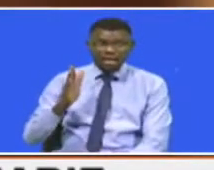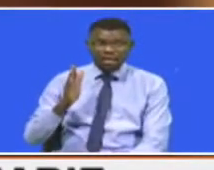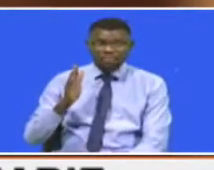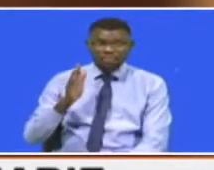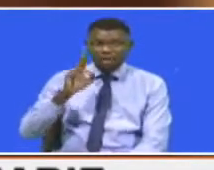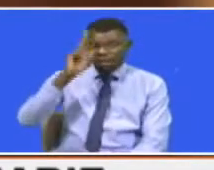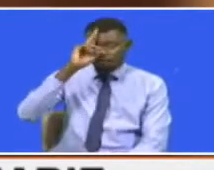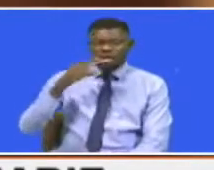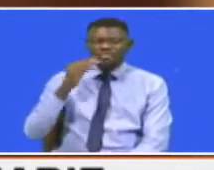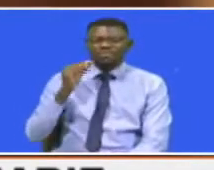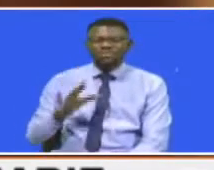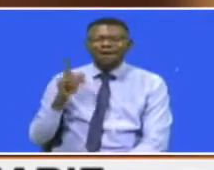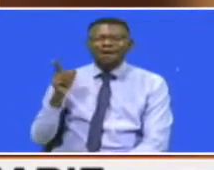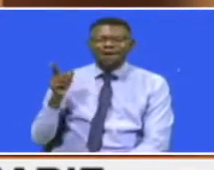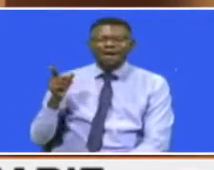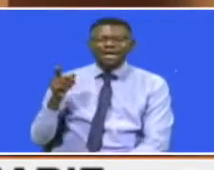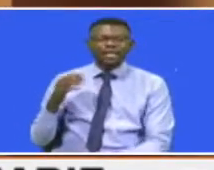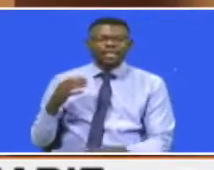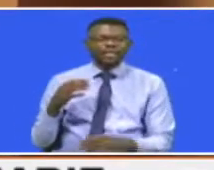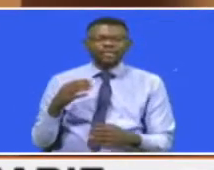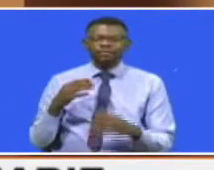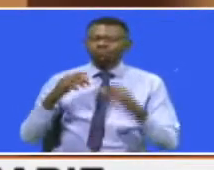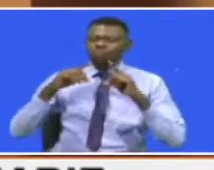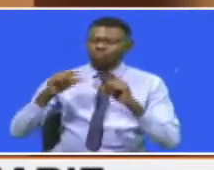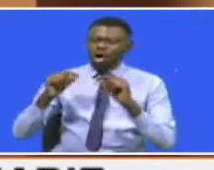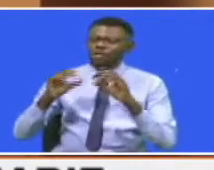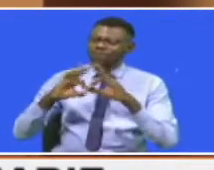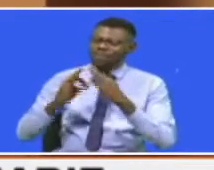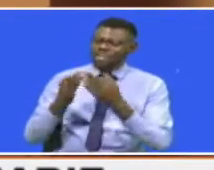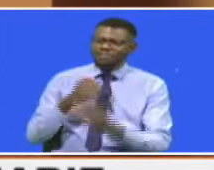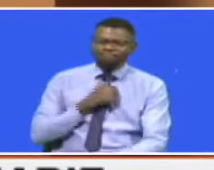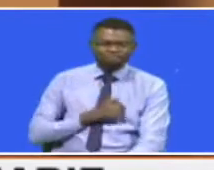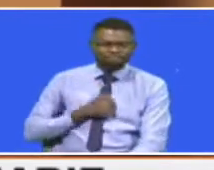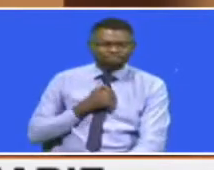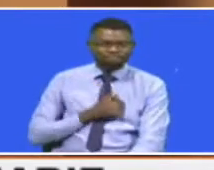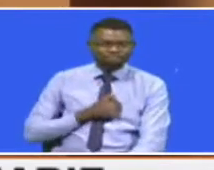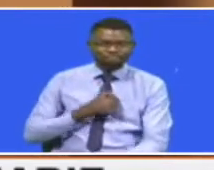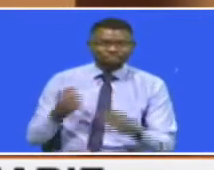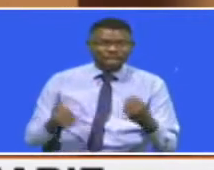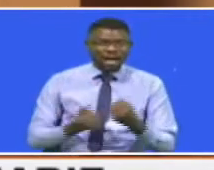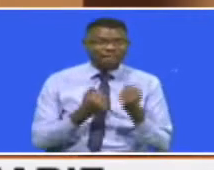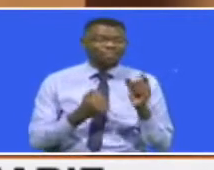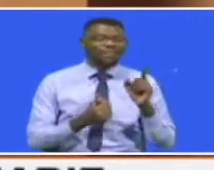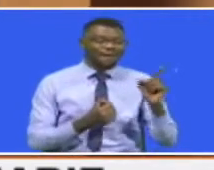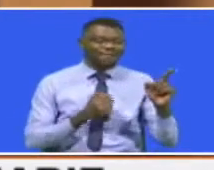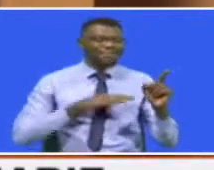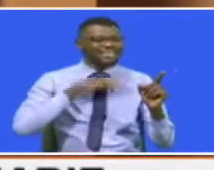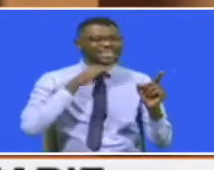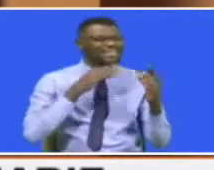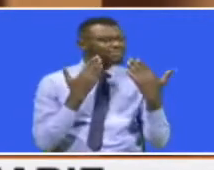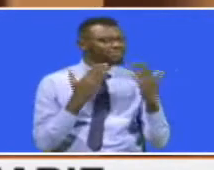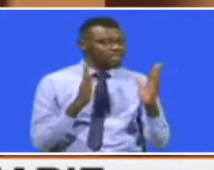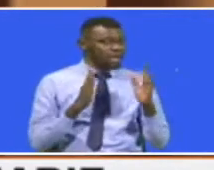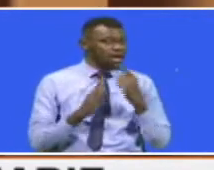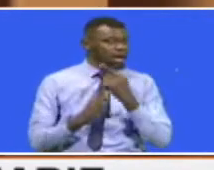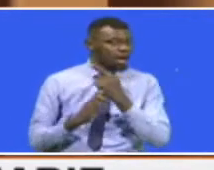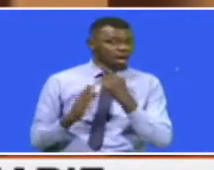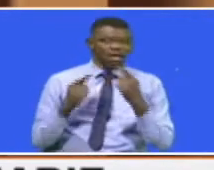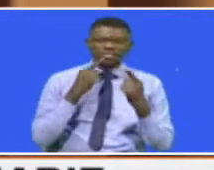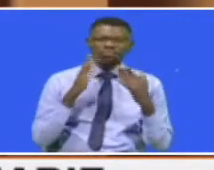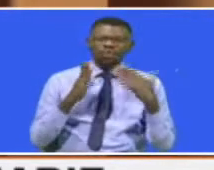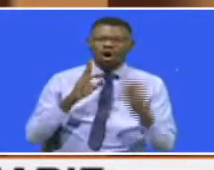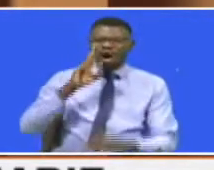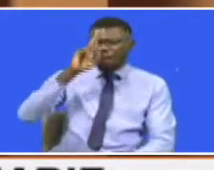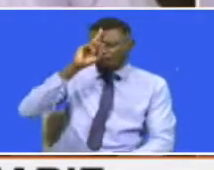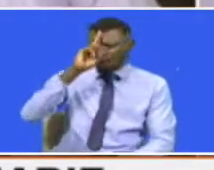Bruno Shioso ametoa taarifa ya risala za rambirambi kufuatia mauaji mwandishi huyo, akisema idara ya polisi imesikitishwa